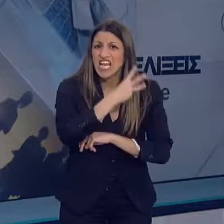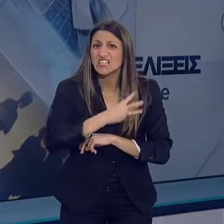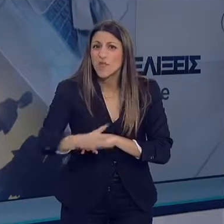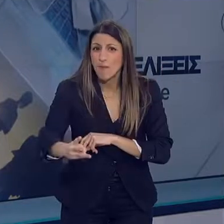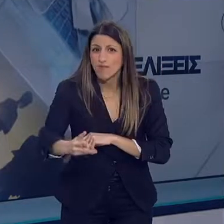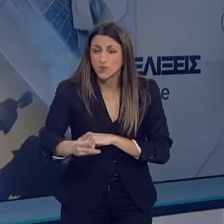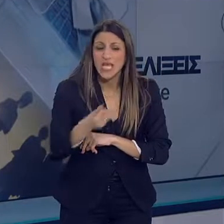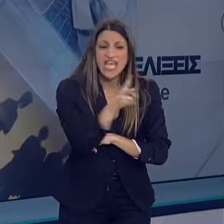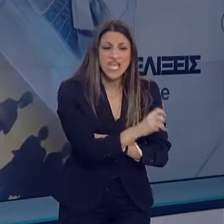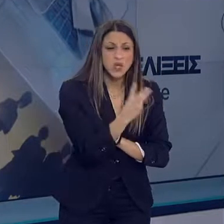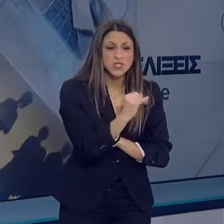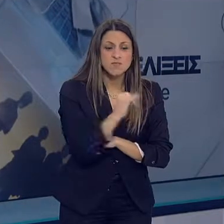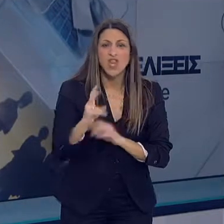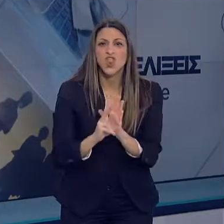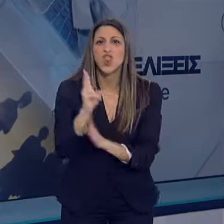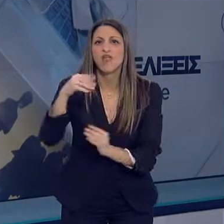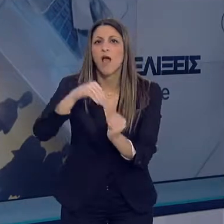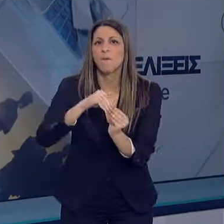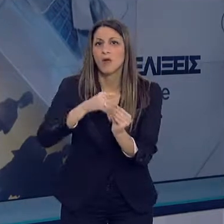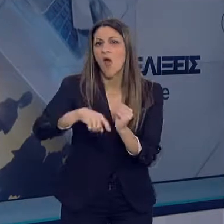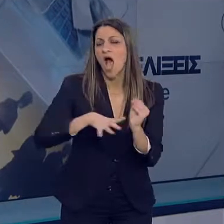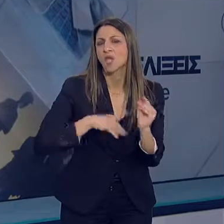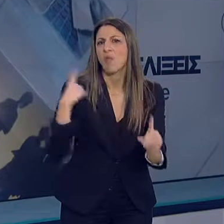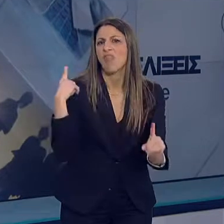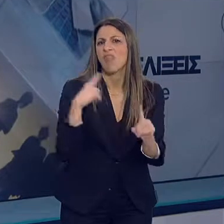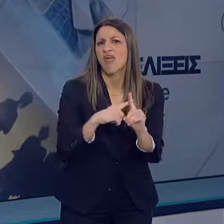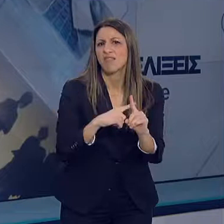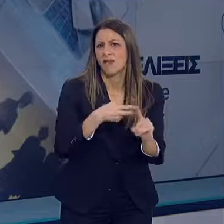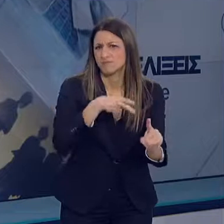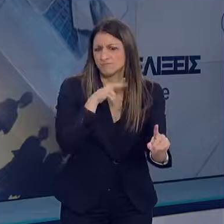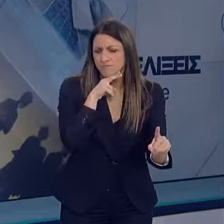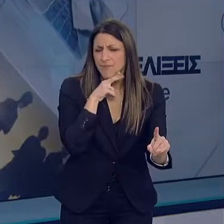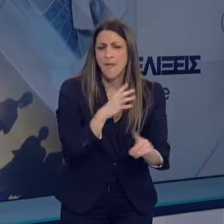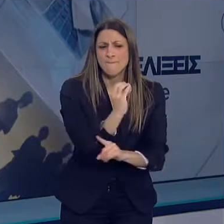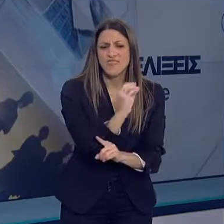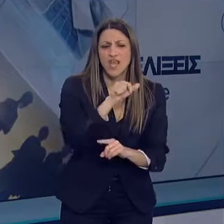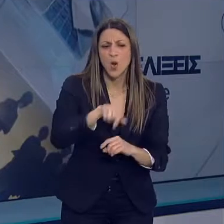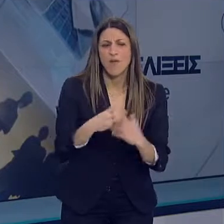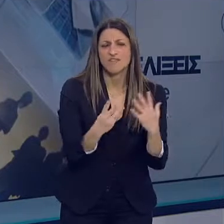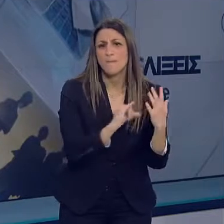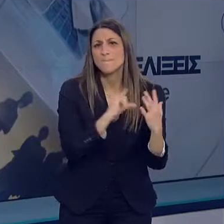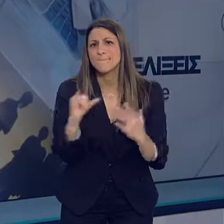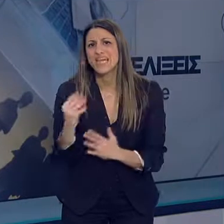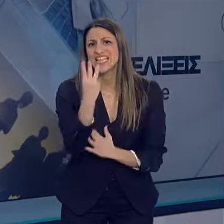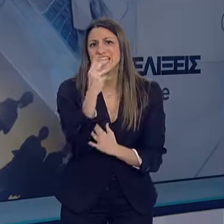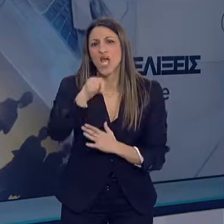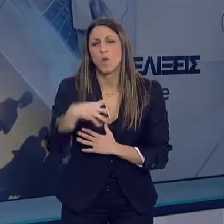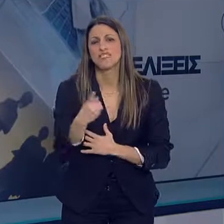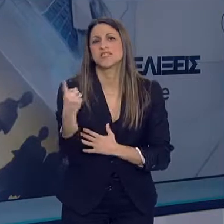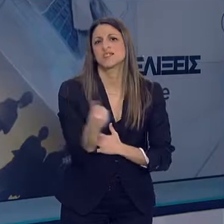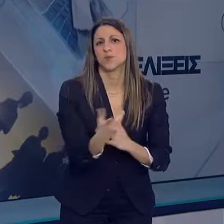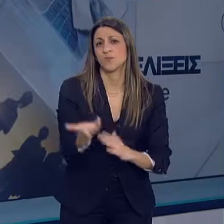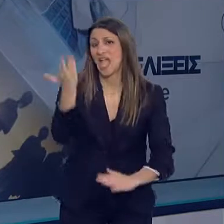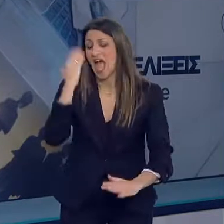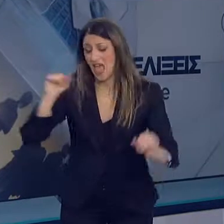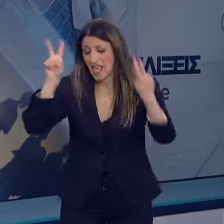12 Απριλίου, το ποσοστό θετικότητας κυμάνθηκε από 0,7 έως 3,4%. Παρόμοιες μελέτες